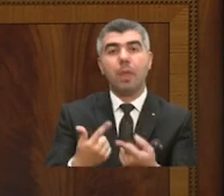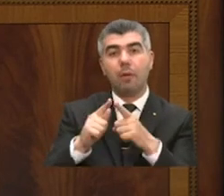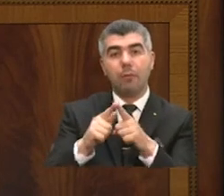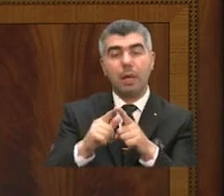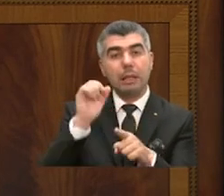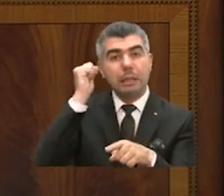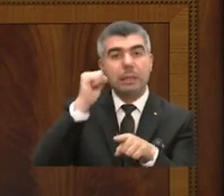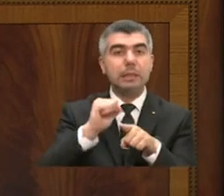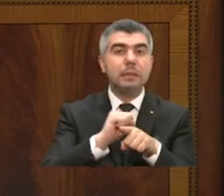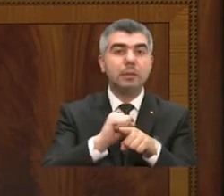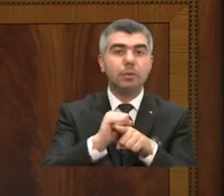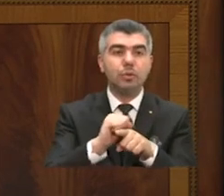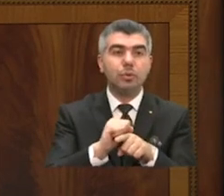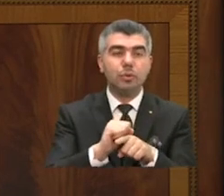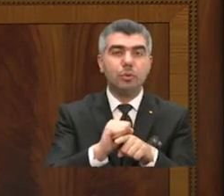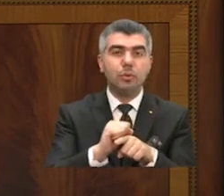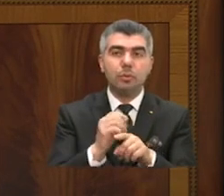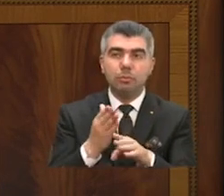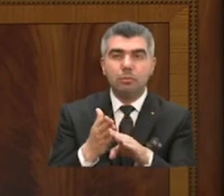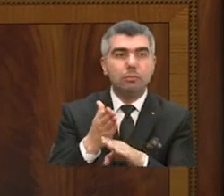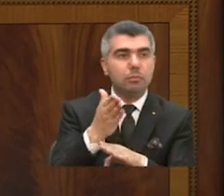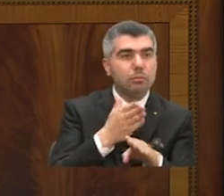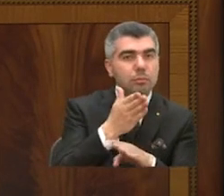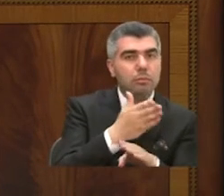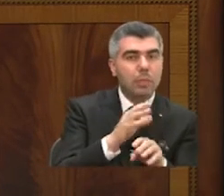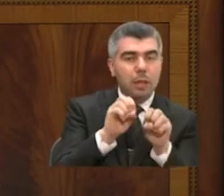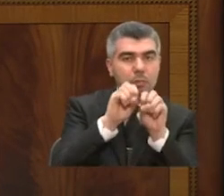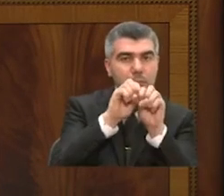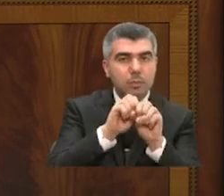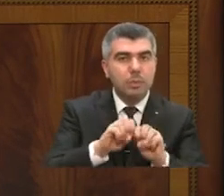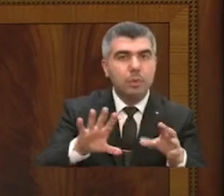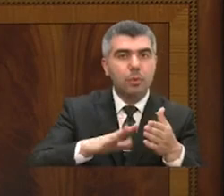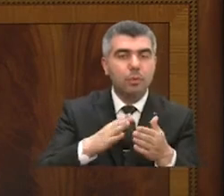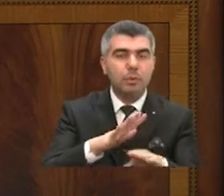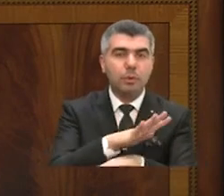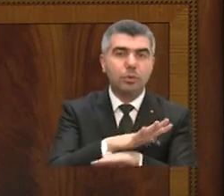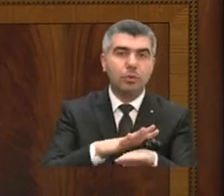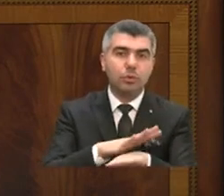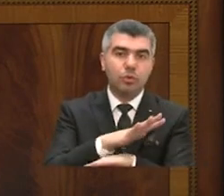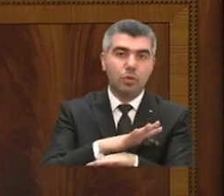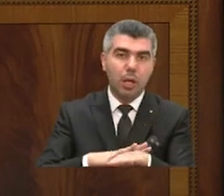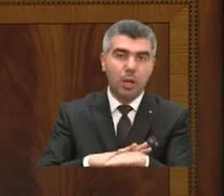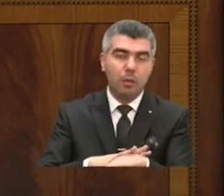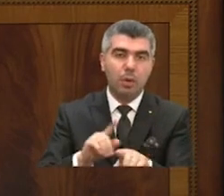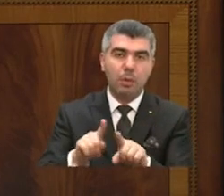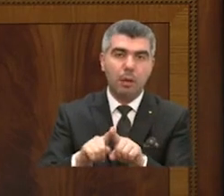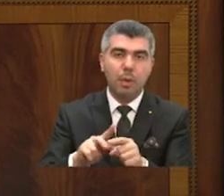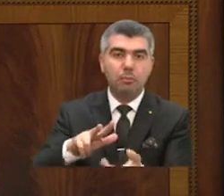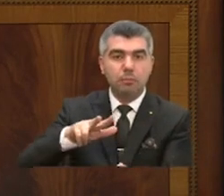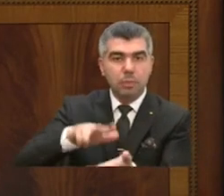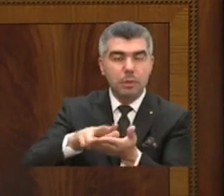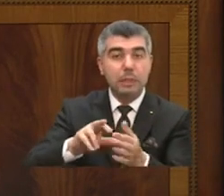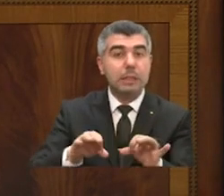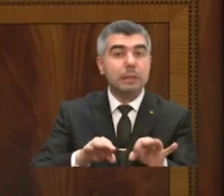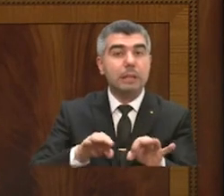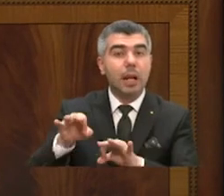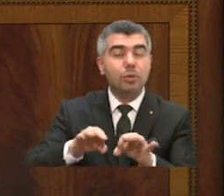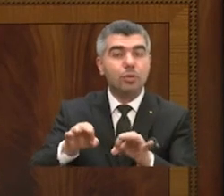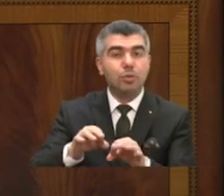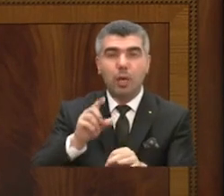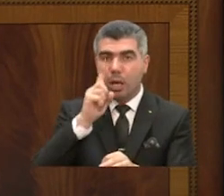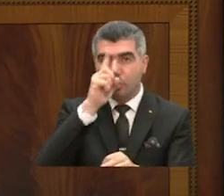الميداني لتشمل المجموعات الصحية الجهوية. وتهدف هذه الاستراتيجية التي ستفعل ابتداء من الموسم